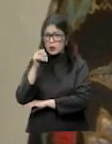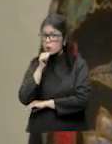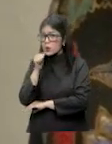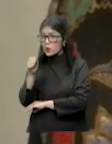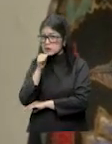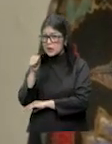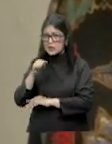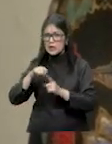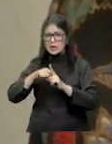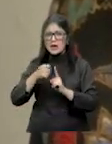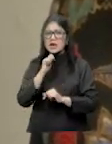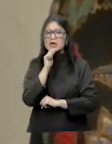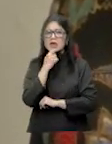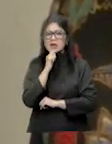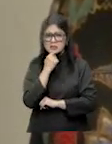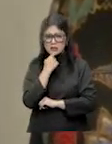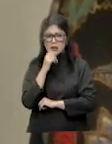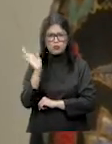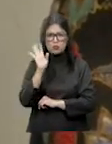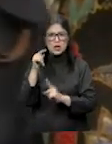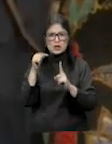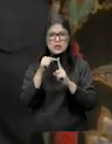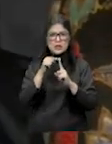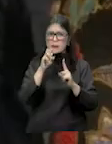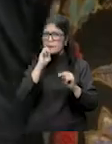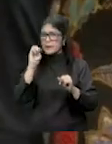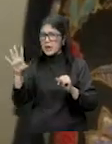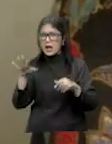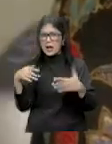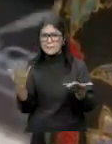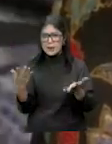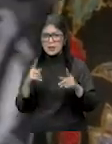siapa yang menyampaikan, tapi lihat apa yang disampaikan. Itu harus menjadi prinsip kita semua.